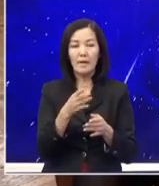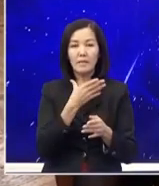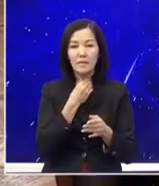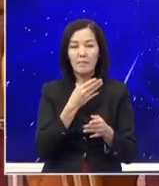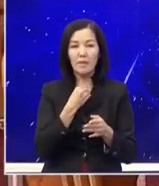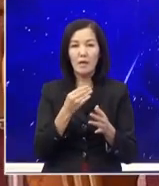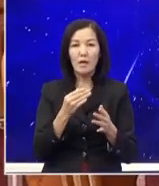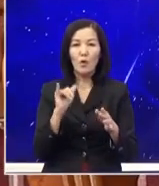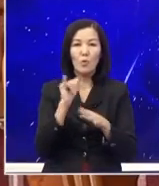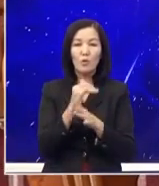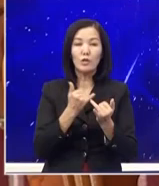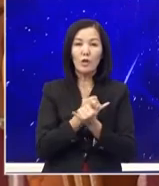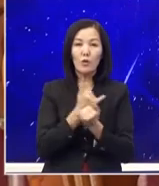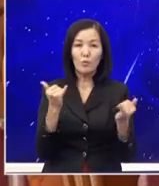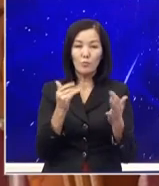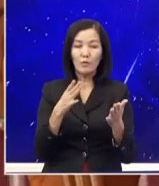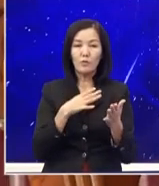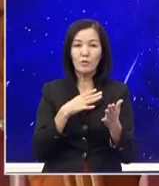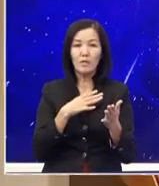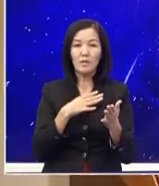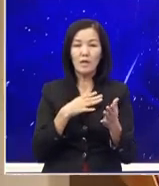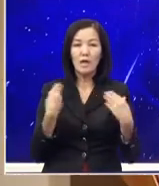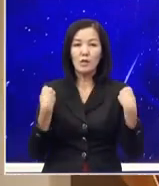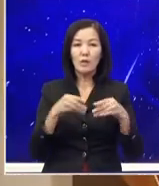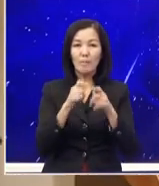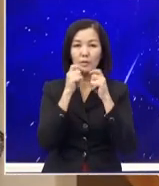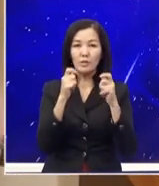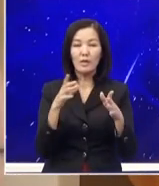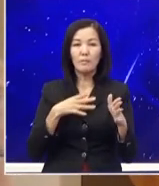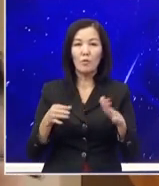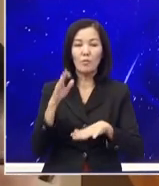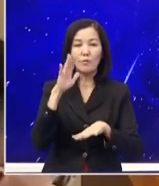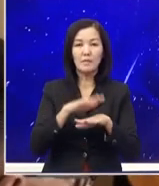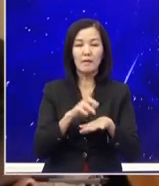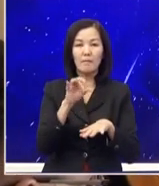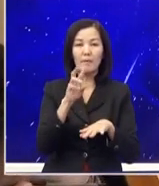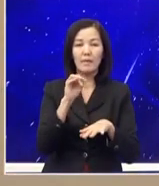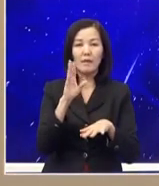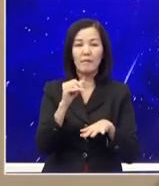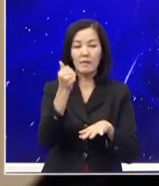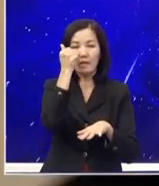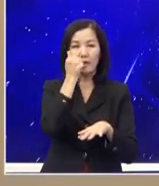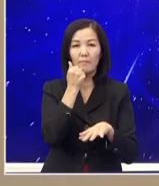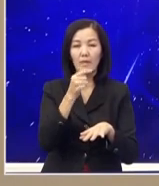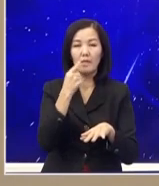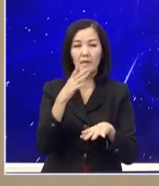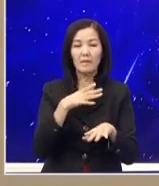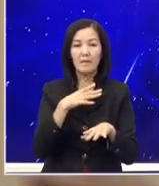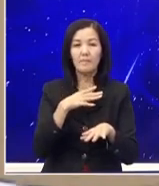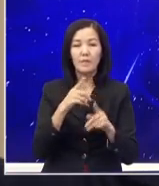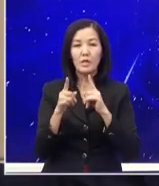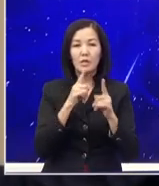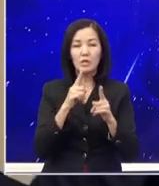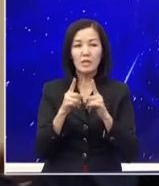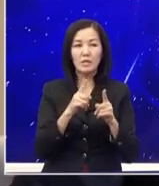қонақтарға құрмет көрсетті. Ел зиялыларының арқасына шапан жапты. Сондай-ақ облыс басшысы Амандық Баталовқа деген ризашылықтарын білдірді. Жиында ұлы